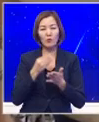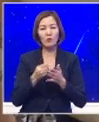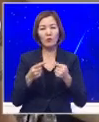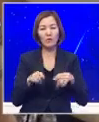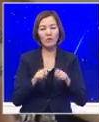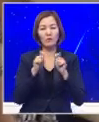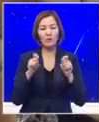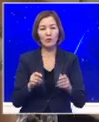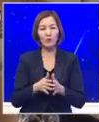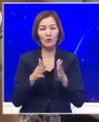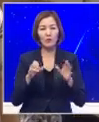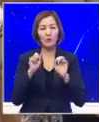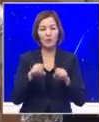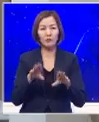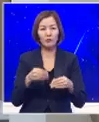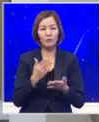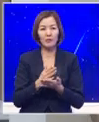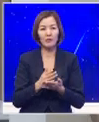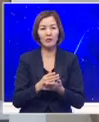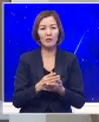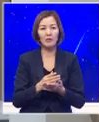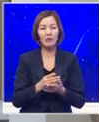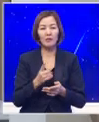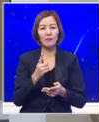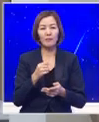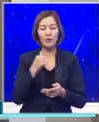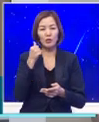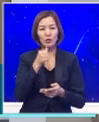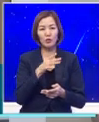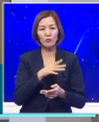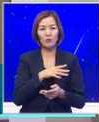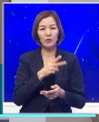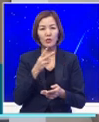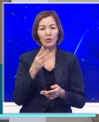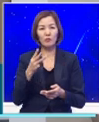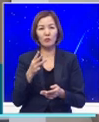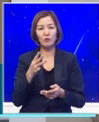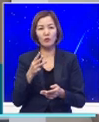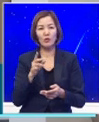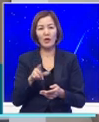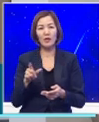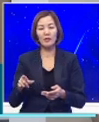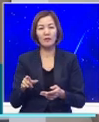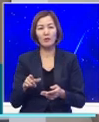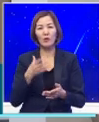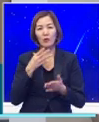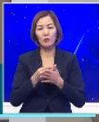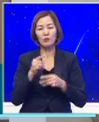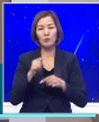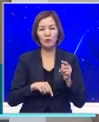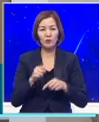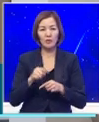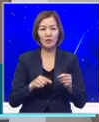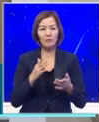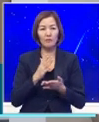Бұл мен үшін үлкен мүмкіндік, дейді ол. Бір жыл болғандай өзімнің 2-3 клиентім болатын, өзімнің туыстарымның ішінде